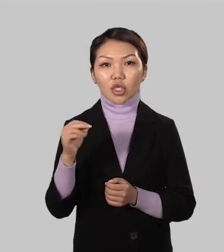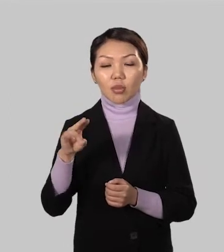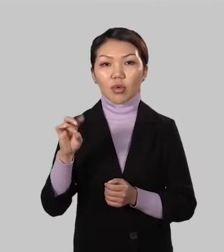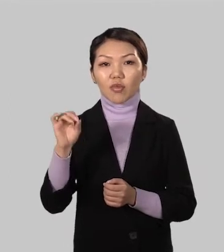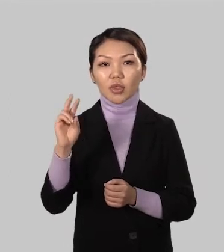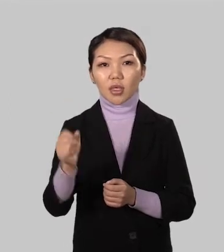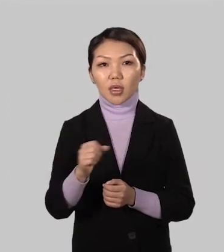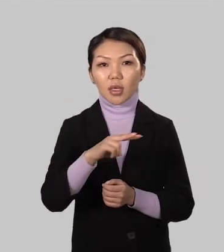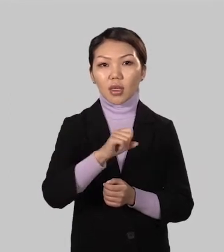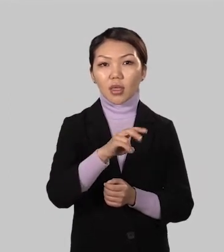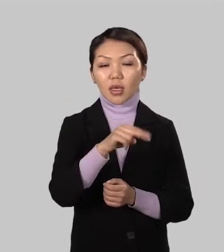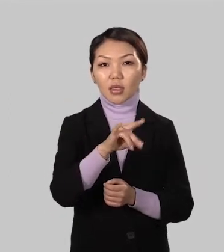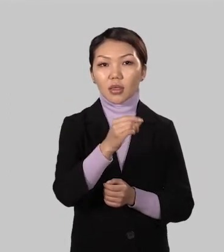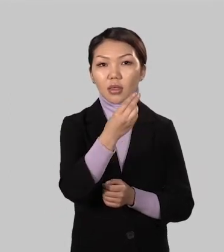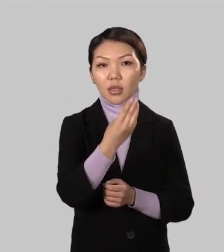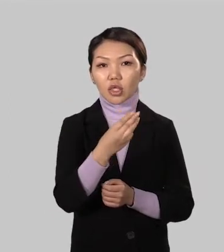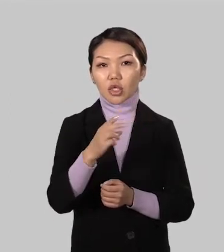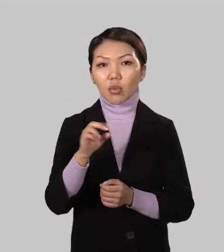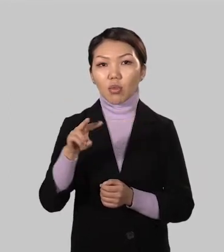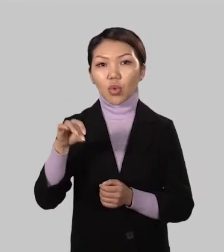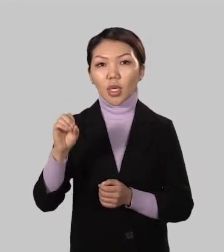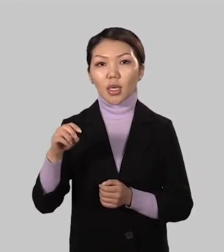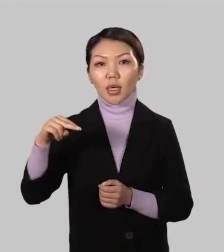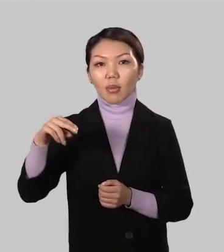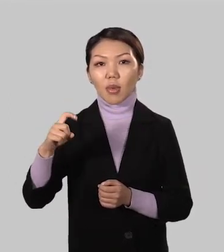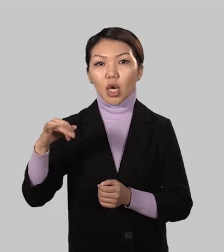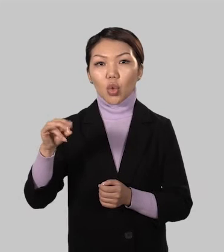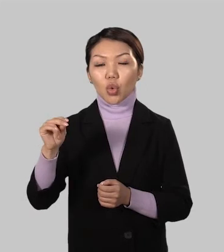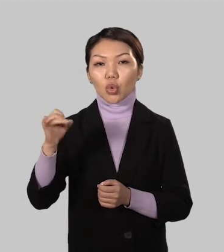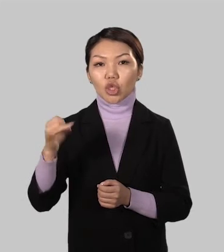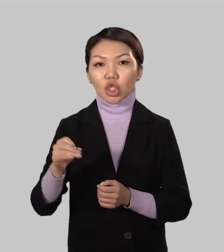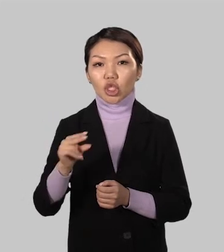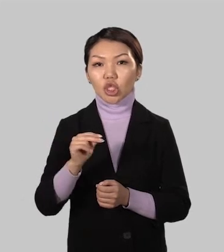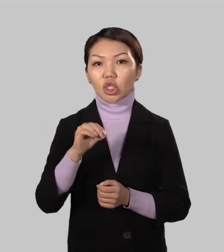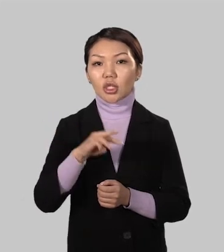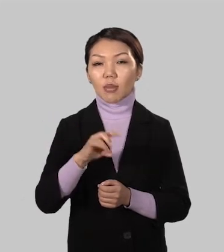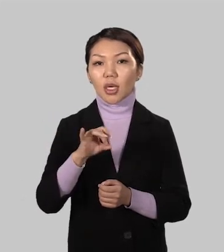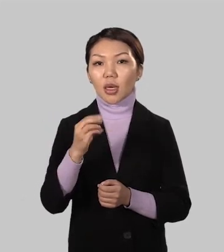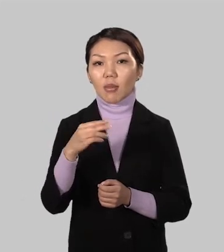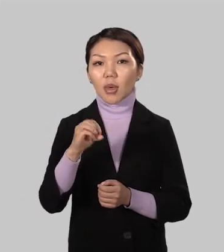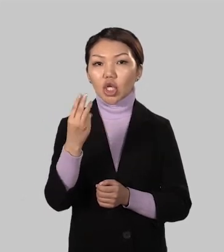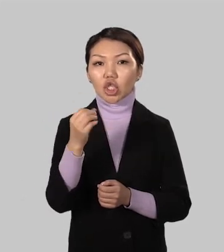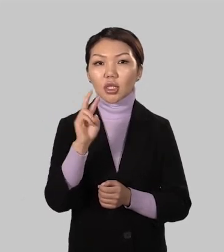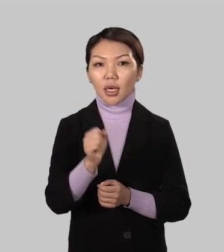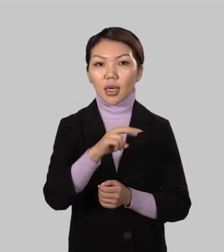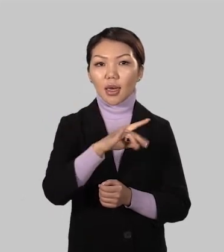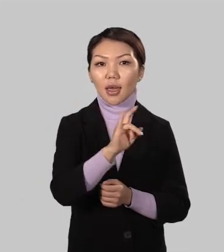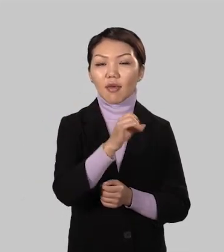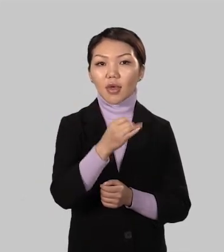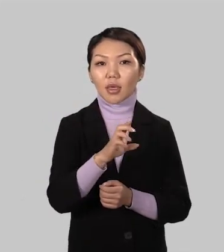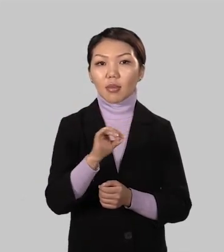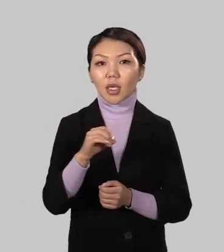ландыш более пахучий чем ромашка левый берег реки более